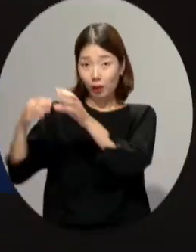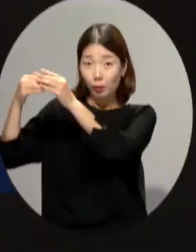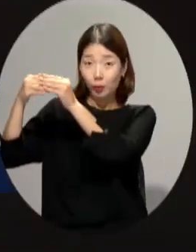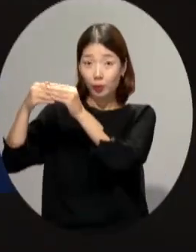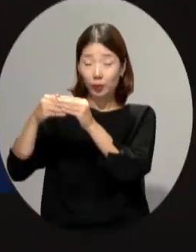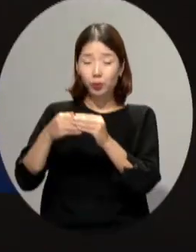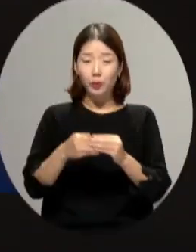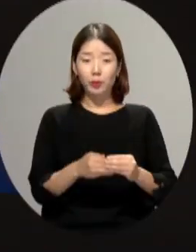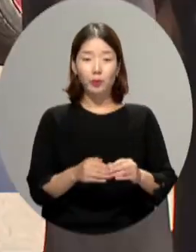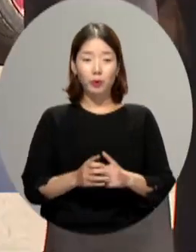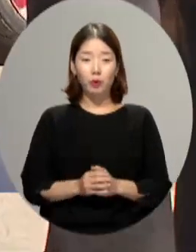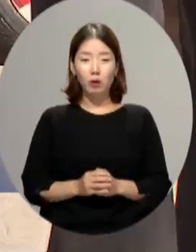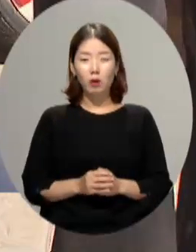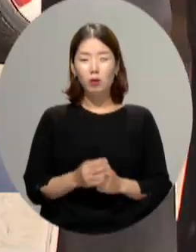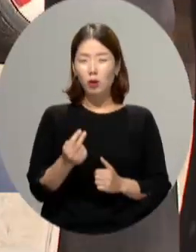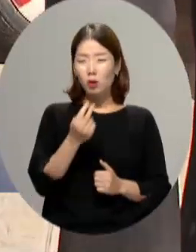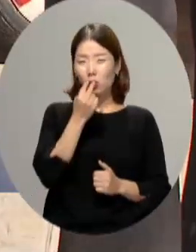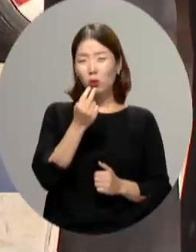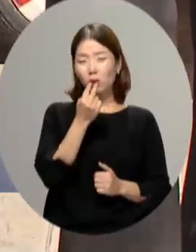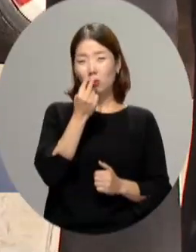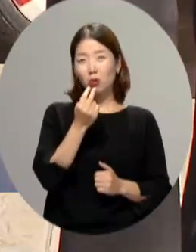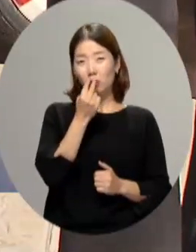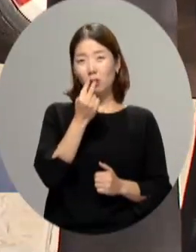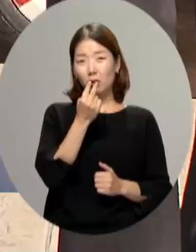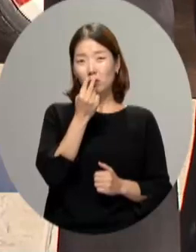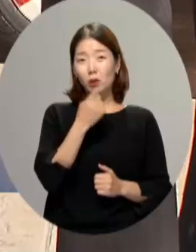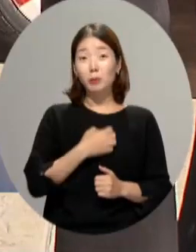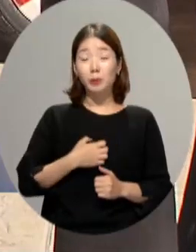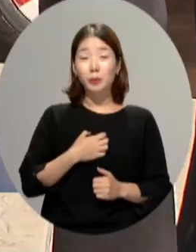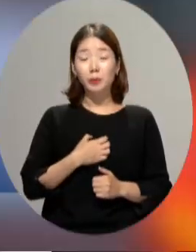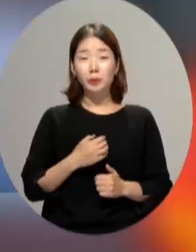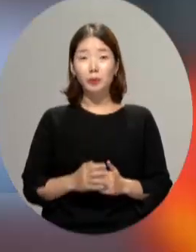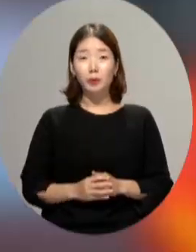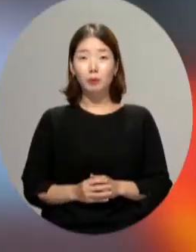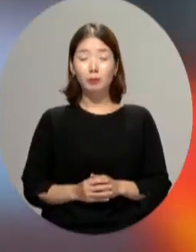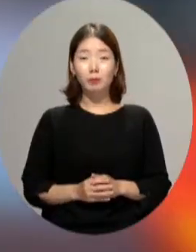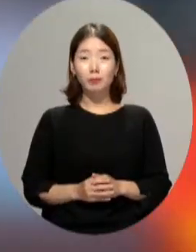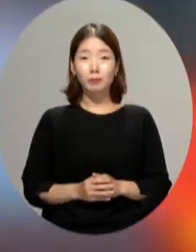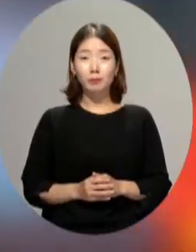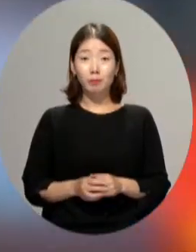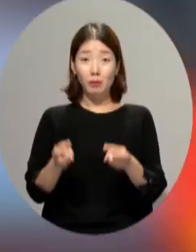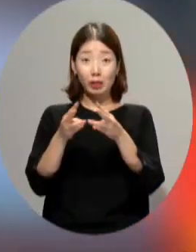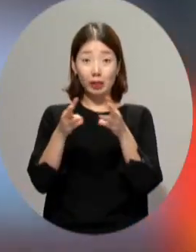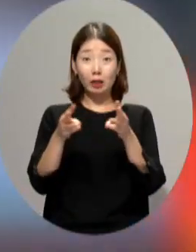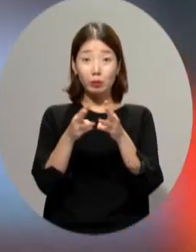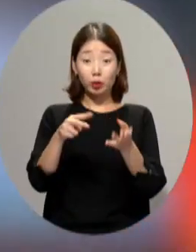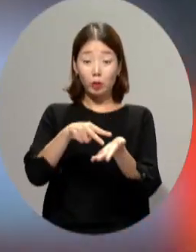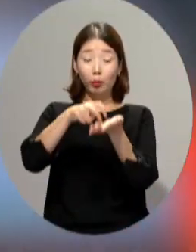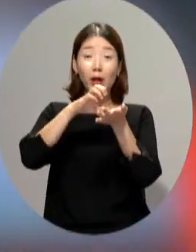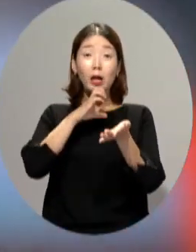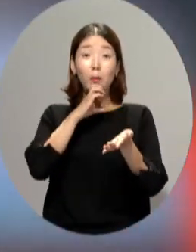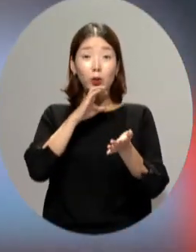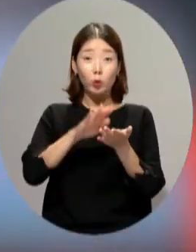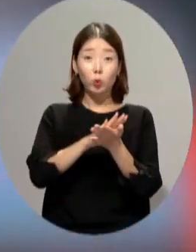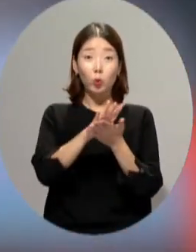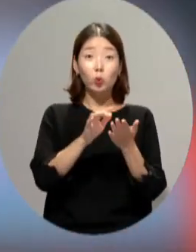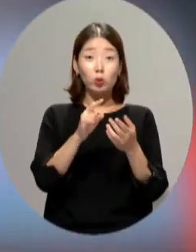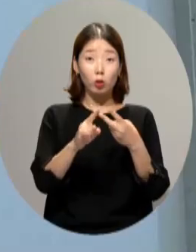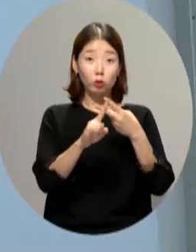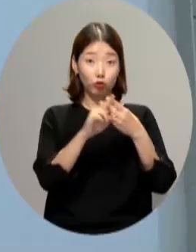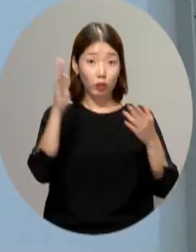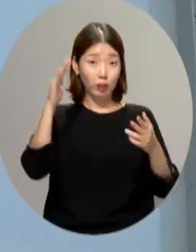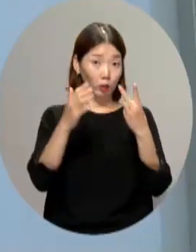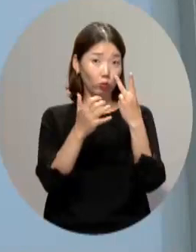부축해서 내려왔어요. 이제 연기를 많이 아무래도 흡입을 했다 보니까. 3층 트램벌링 카페에서 놀던 중학생 두